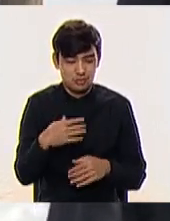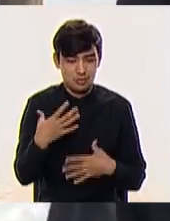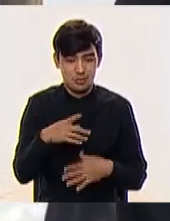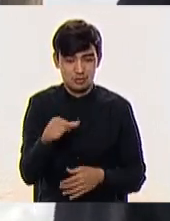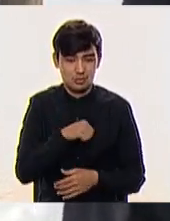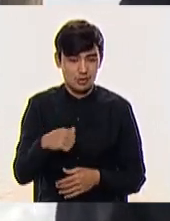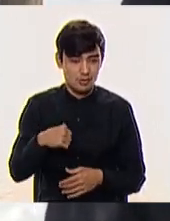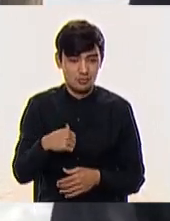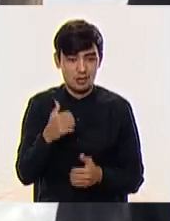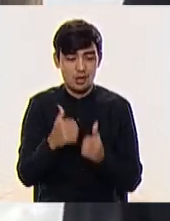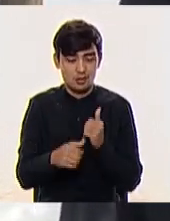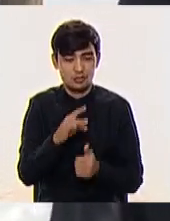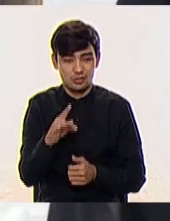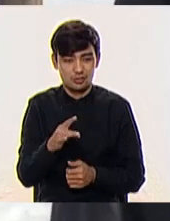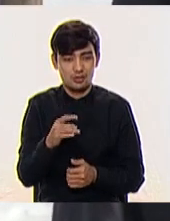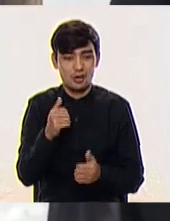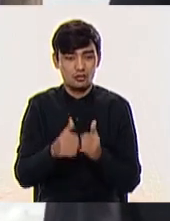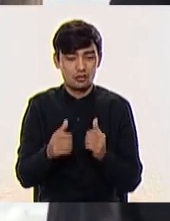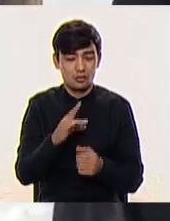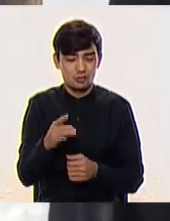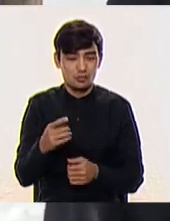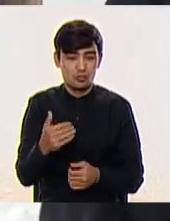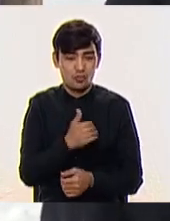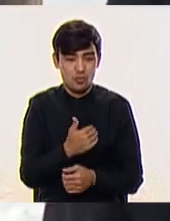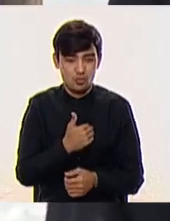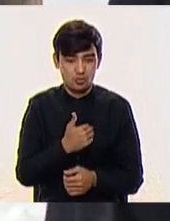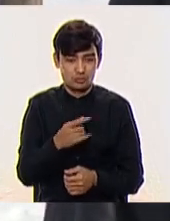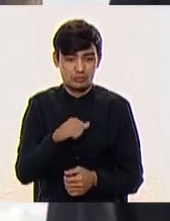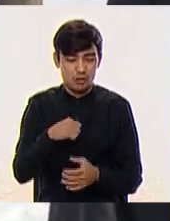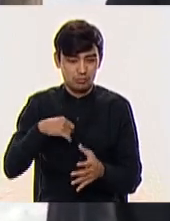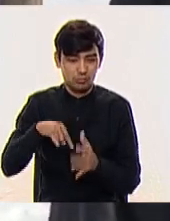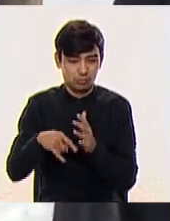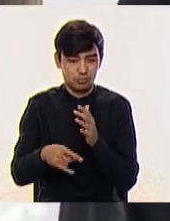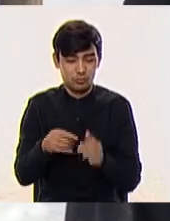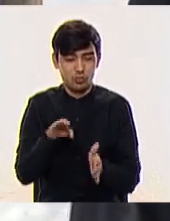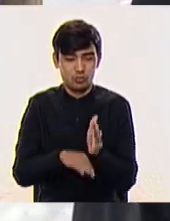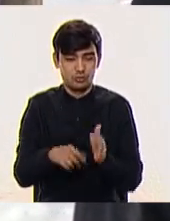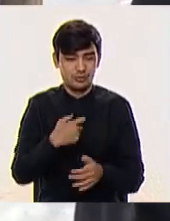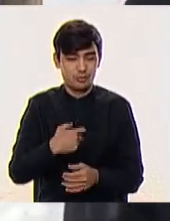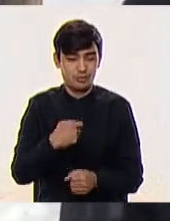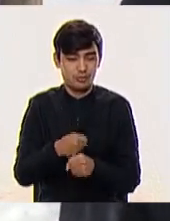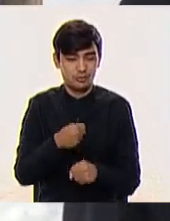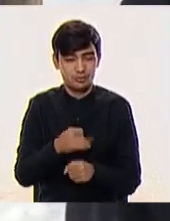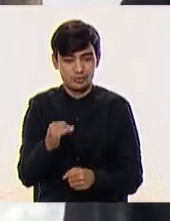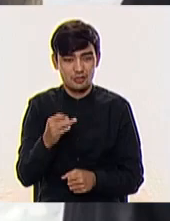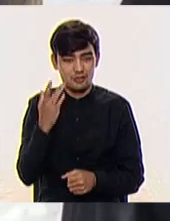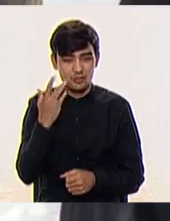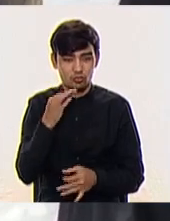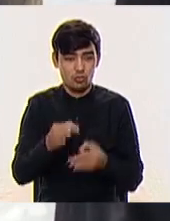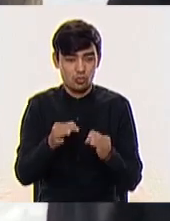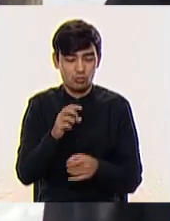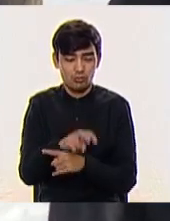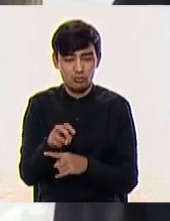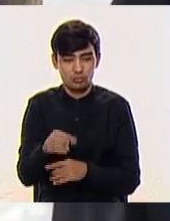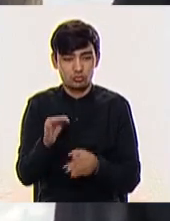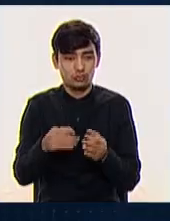сам каждый раз, раз за разом пытается, он роет себе яму. Он делает еще хуже себе. Он обращается в суды,